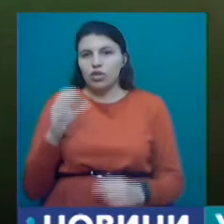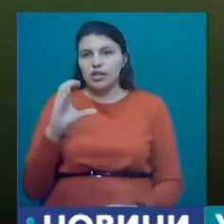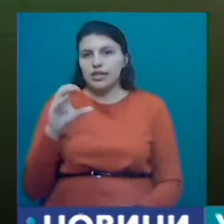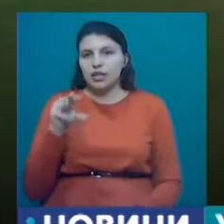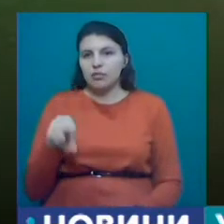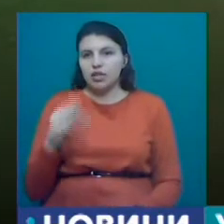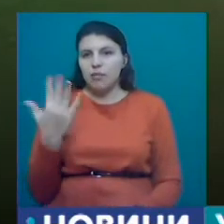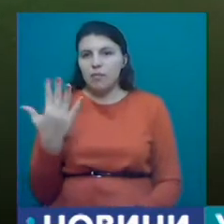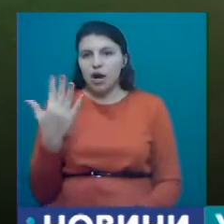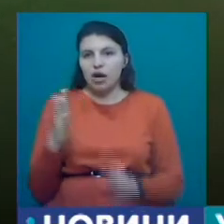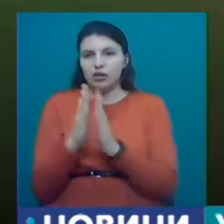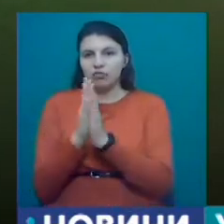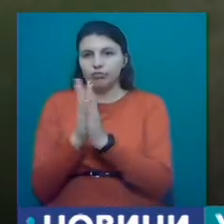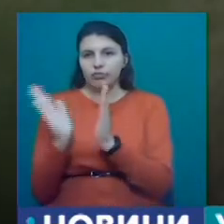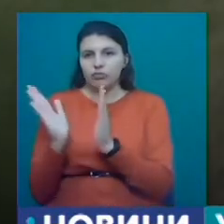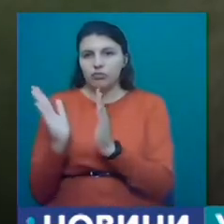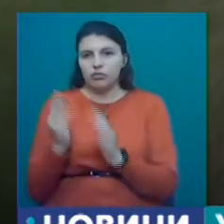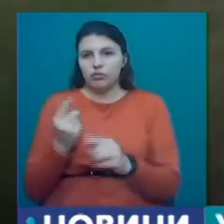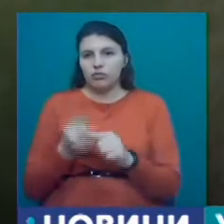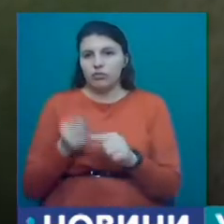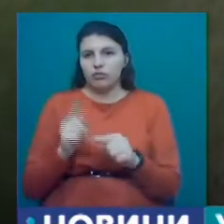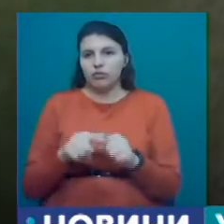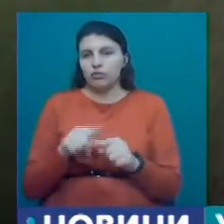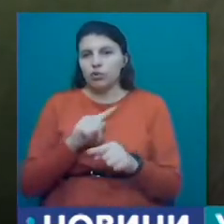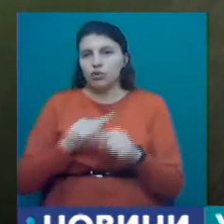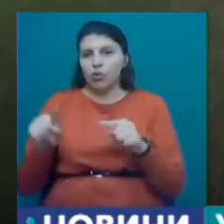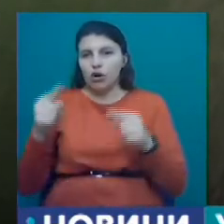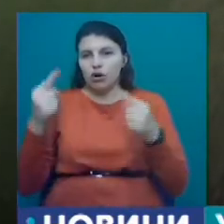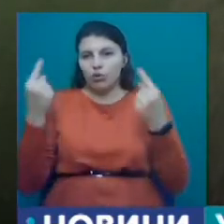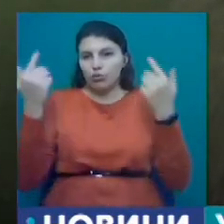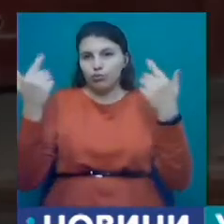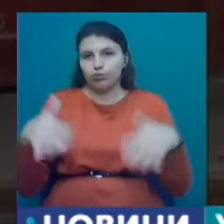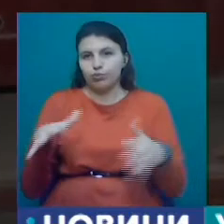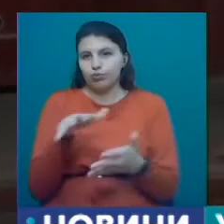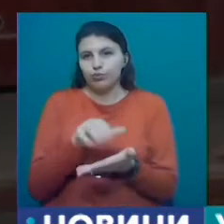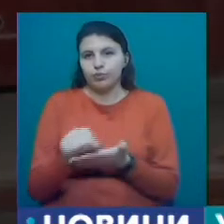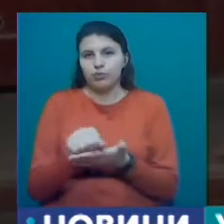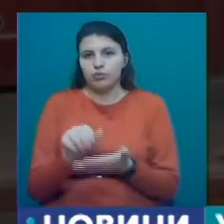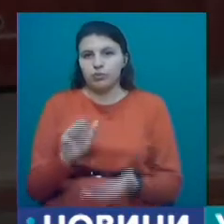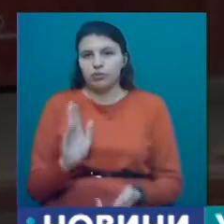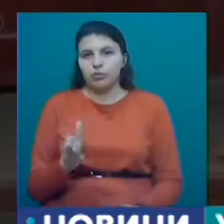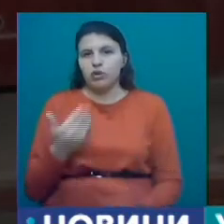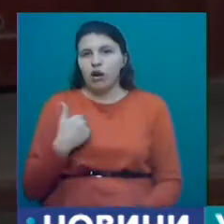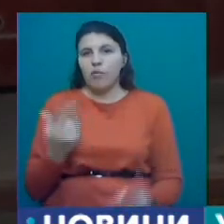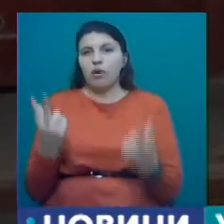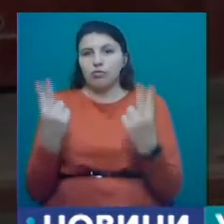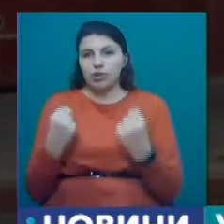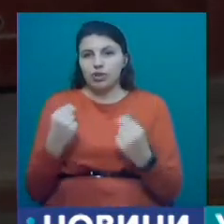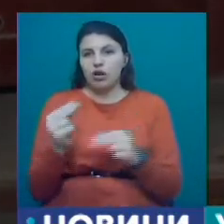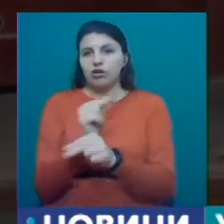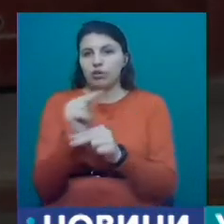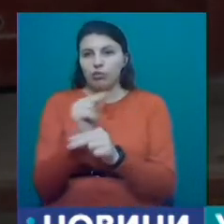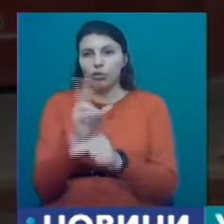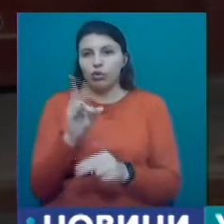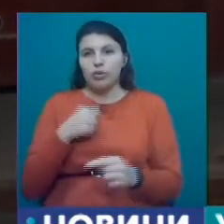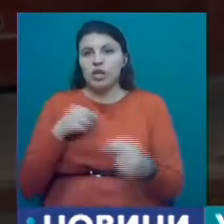отошла от стены, и не ровен час она тоже скоро рухнет, и дай бог, что без жертв. Ну, нам обещали ремонт, ну, как бы, мы не